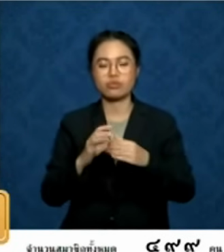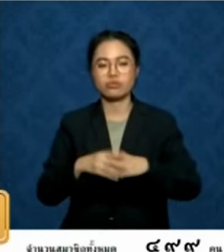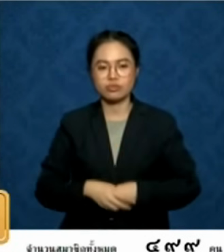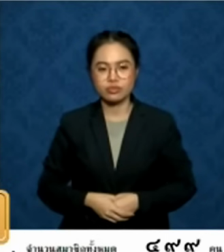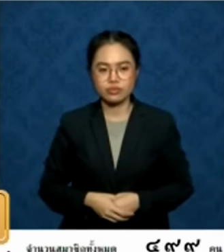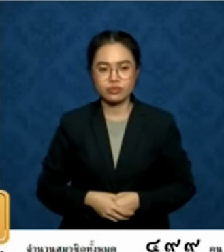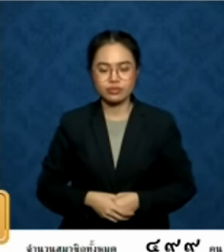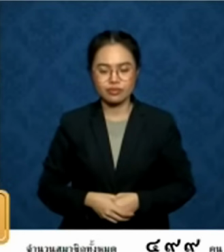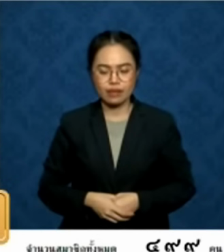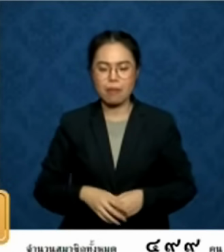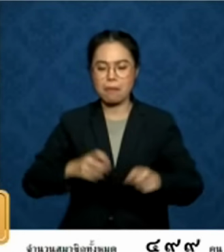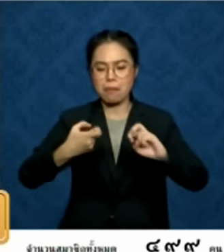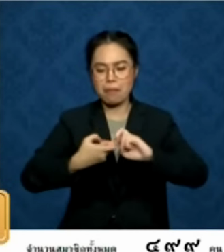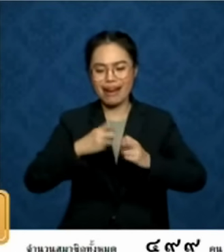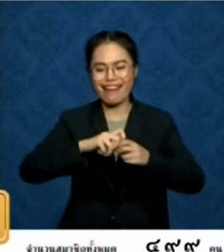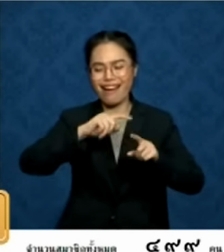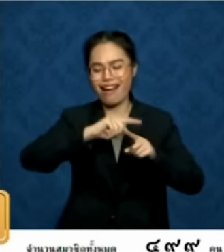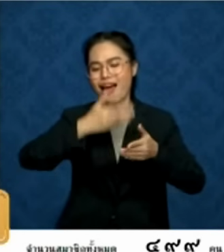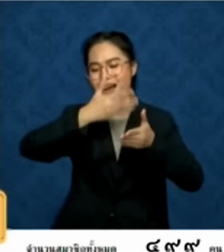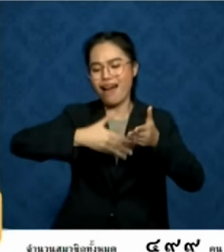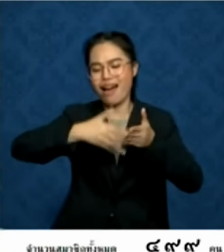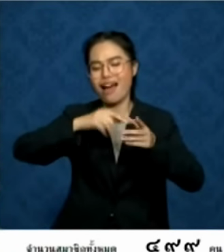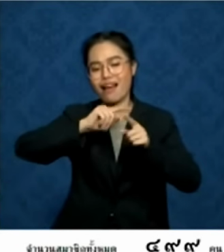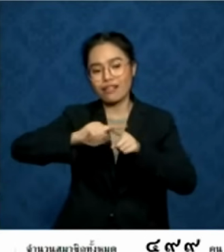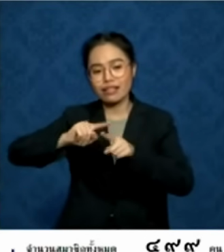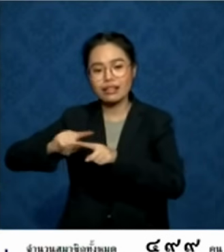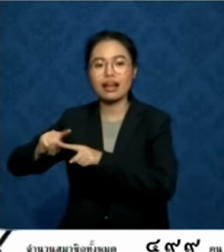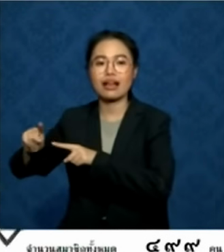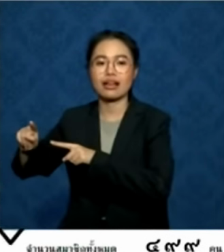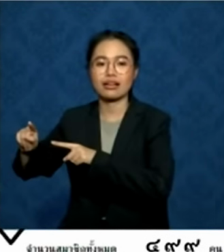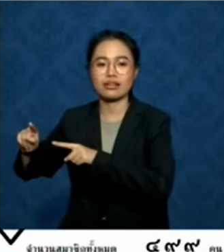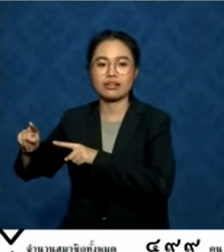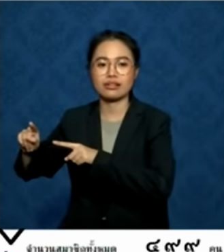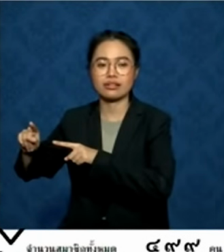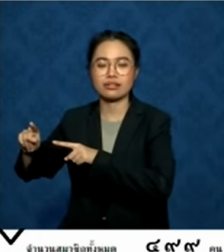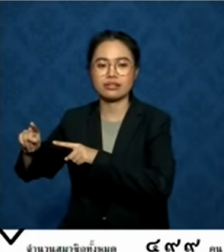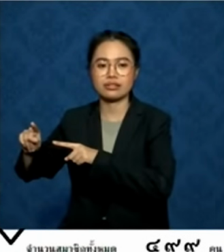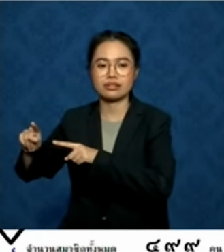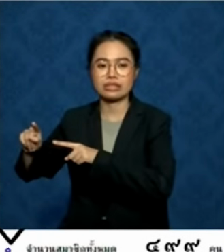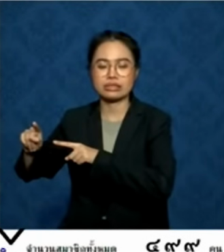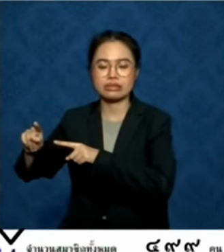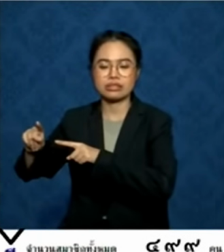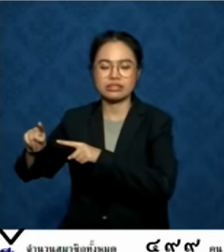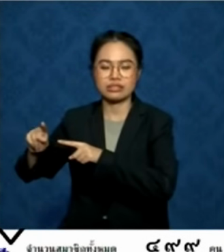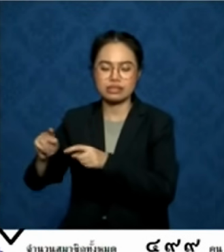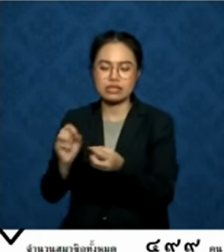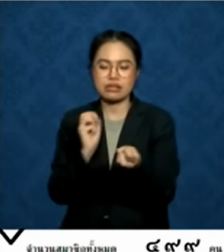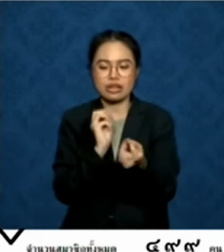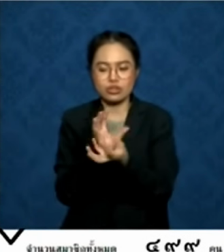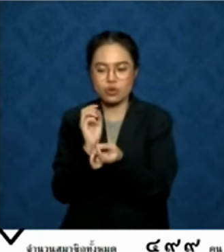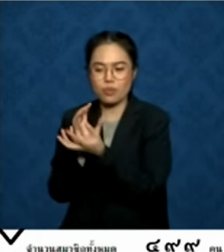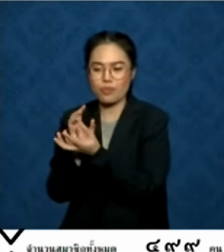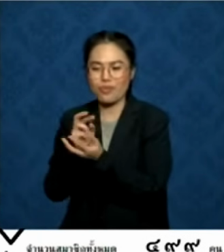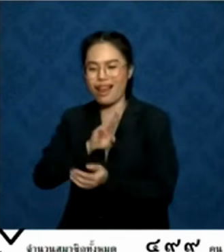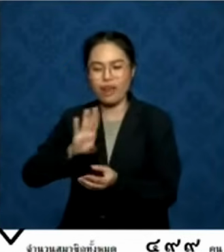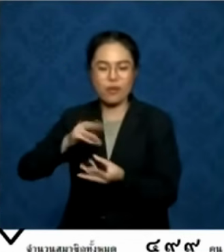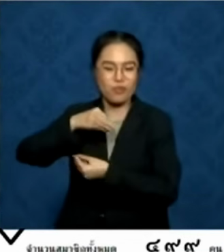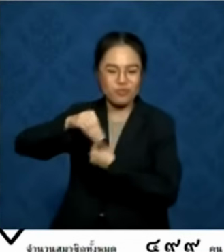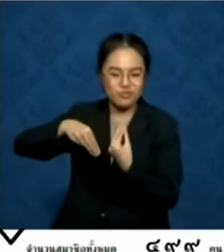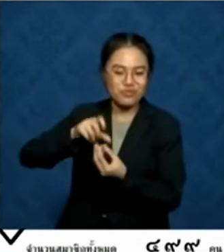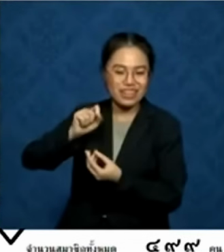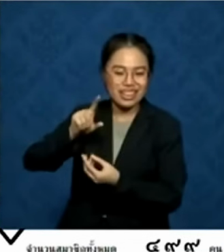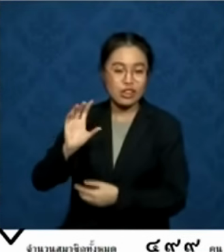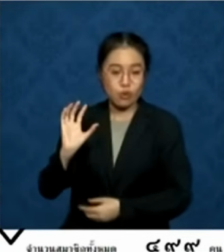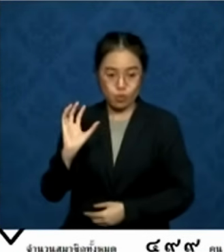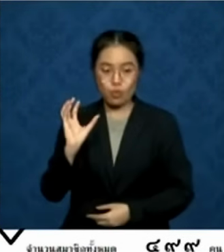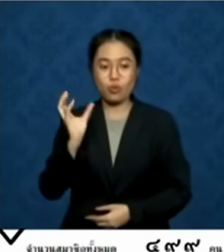ท่ามกลางความเสี่ยงจากความขัดแย้งเชิงภูมิรัฐศาสตร์และความผันผวนของระบบเศรษฐกิจและการเงินโลก